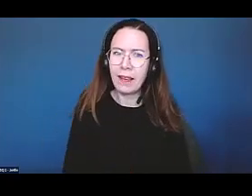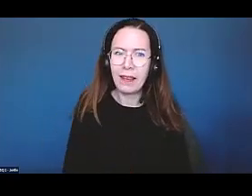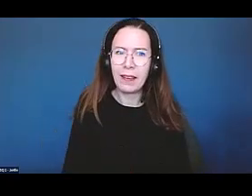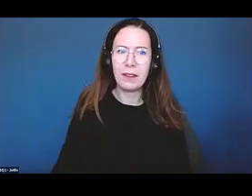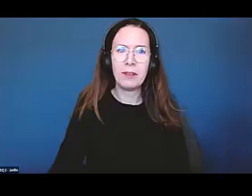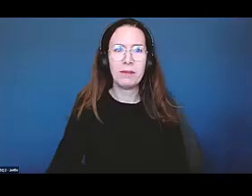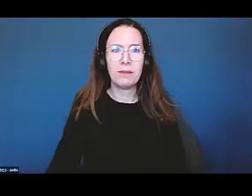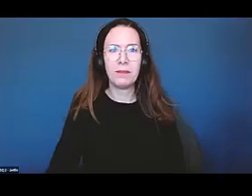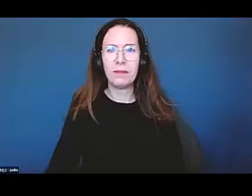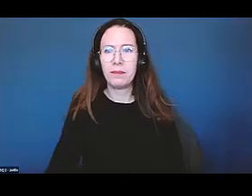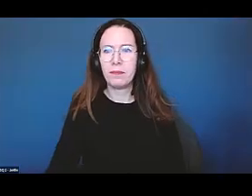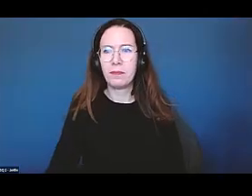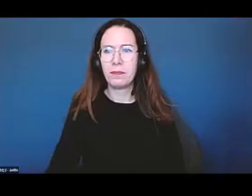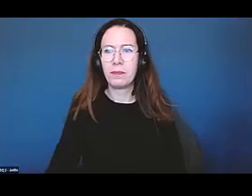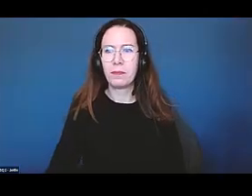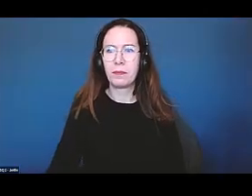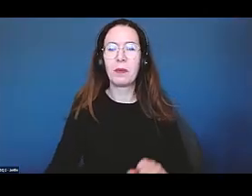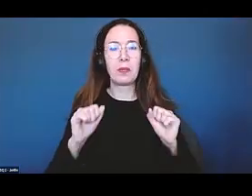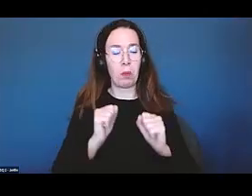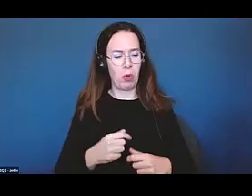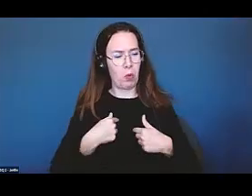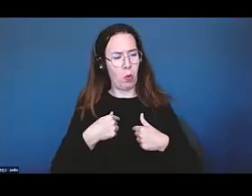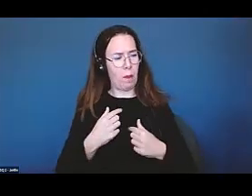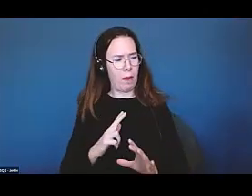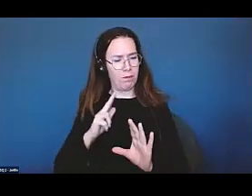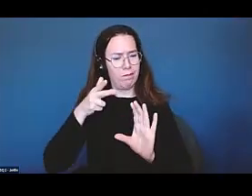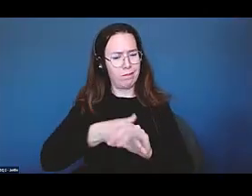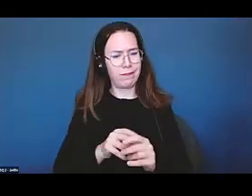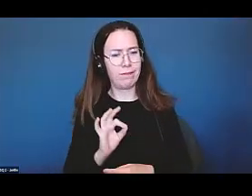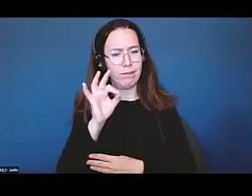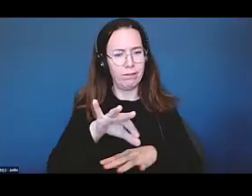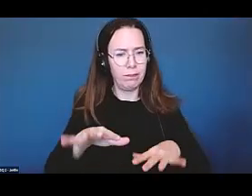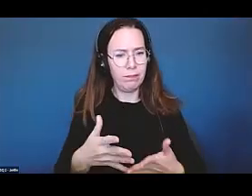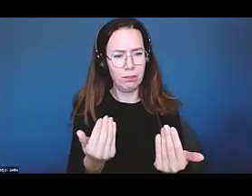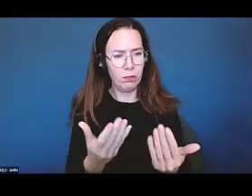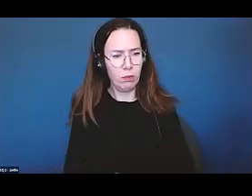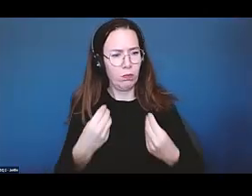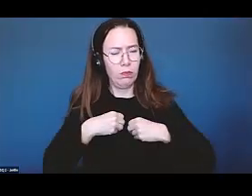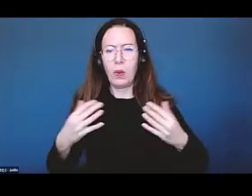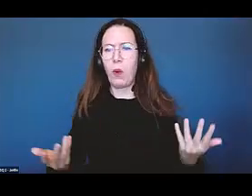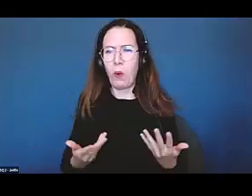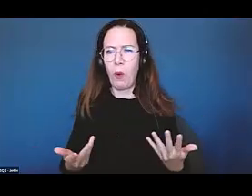On peut aussi essayer de réfléchir à ce que nous pouvons apporter et ce dont nous avons besoin.